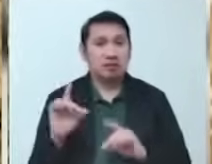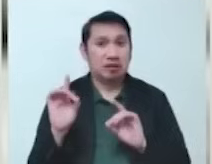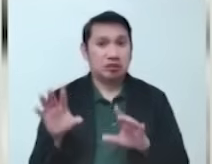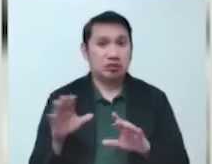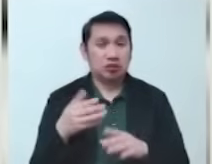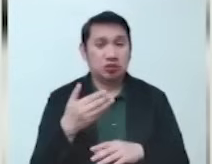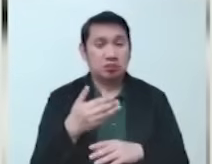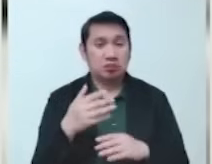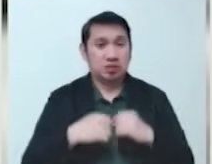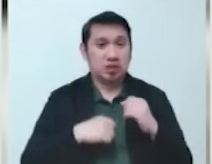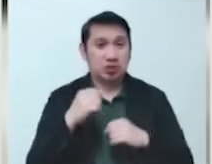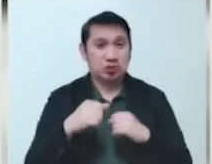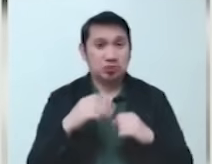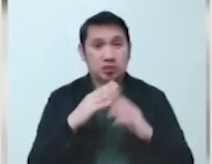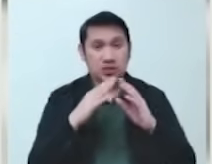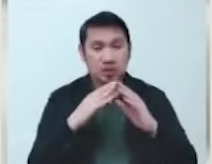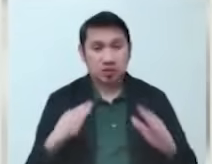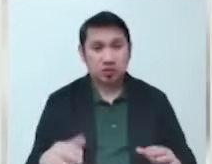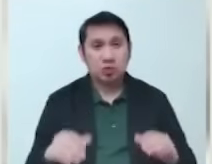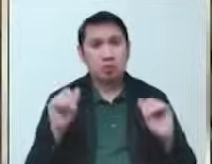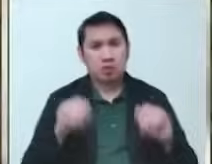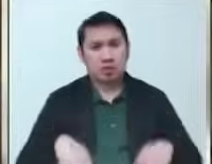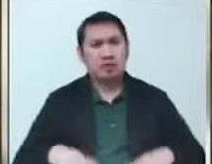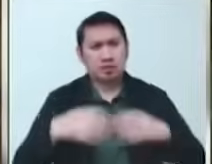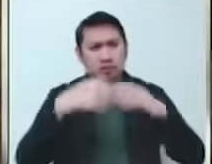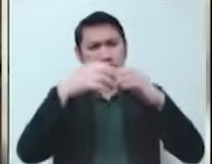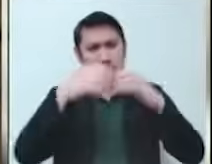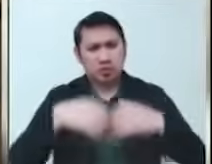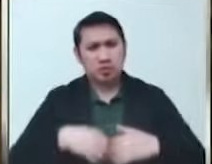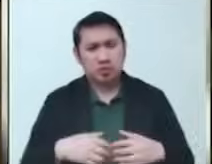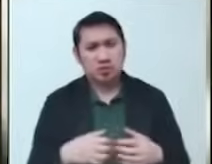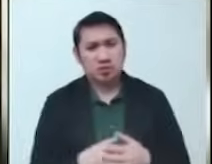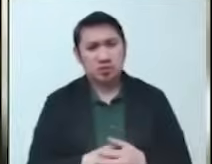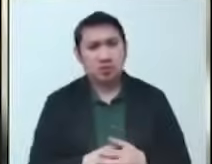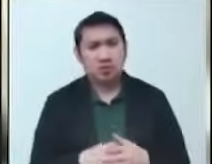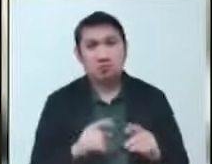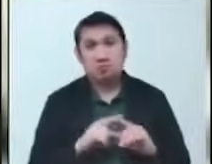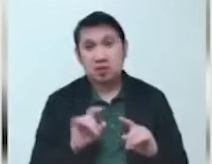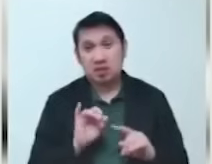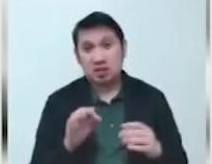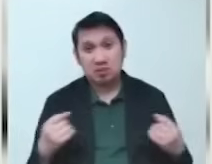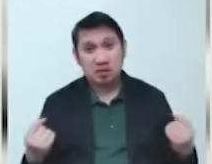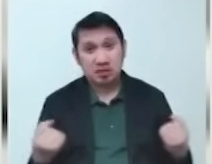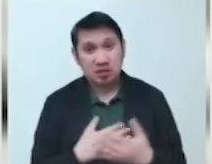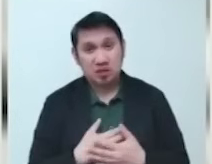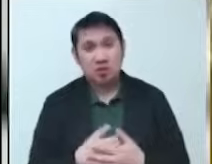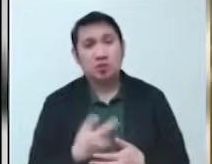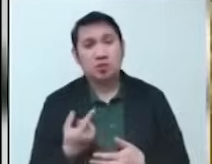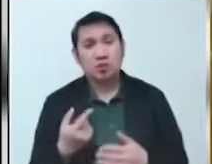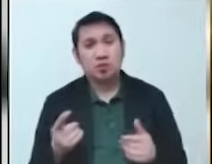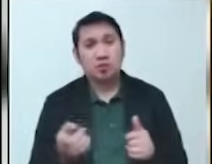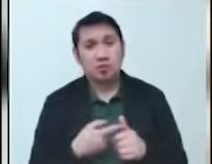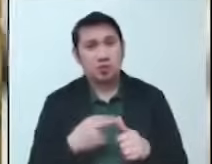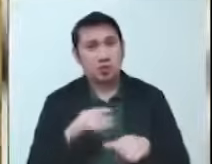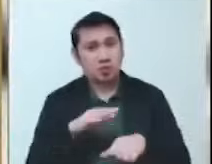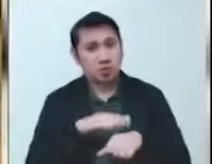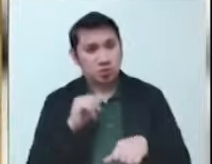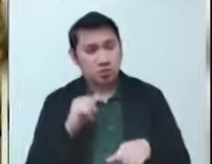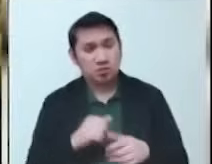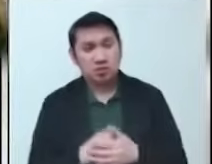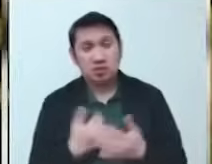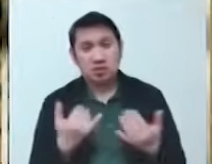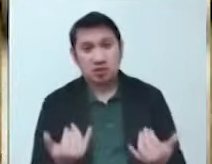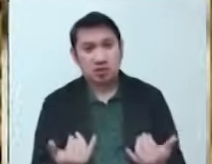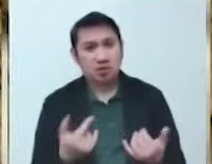ng bahay. Pwede mo i-demolish itong mga mounds, pero kung natatakot ka, the best is to call a professional. Ang tanong, may balak nga